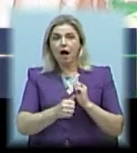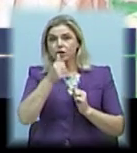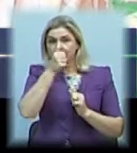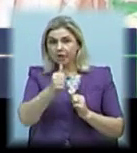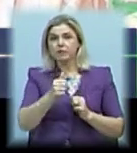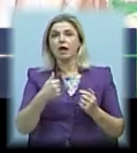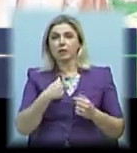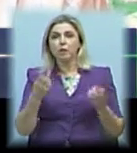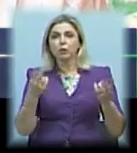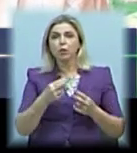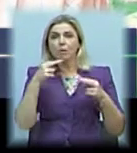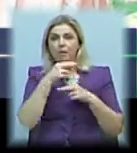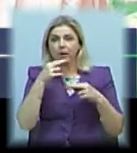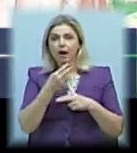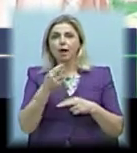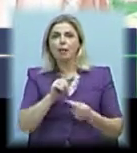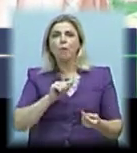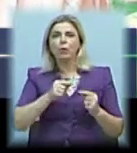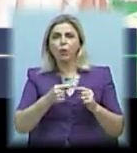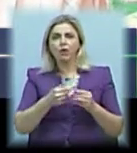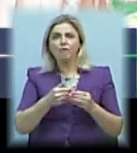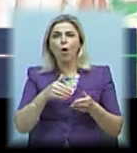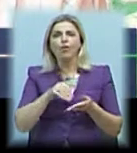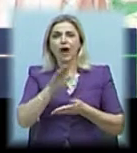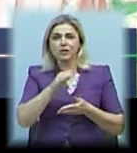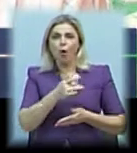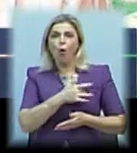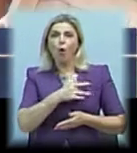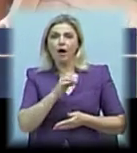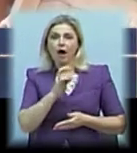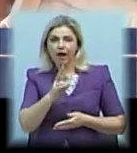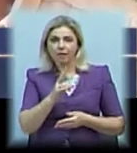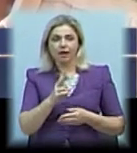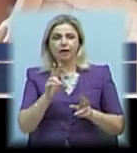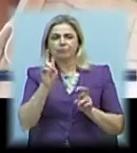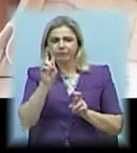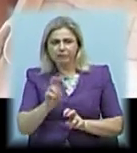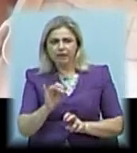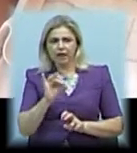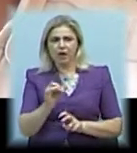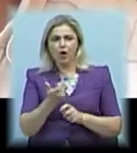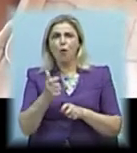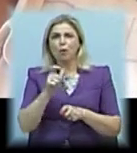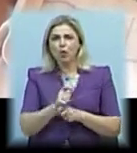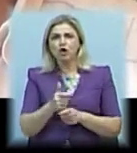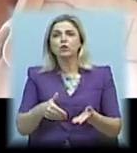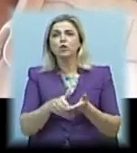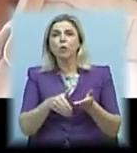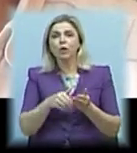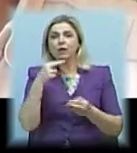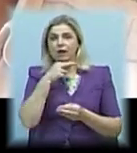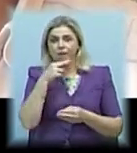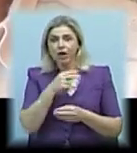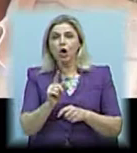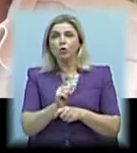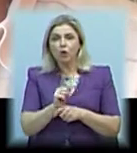Щомісяця нам потрібні препарати для противідторгнення органів. Це міфортик і програв, ну і ще більшу частину супутніх. Норма